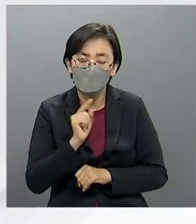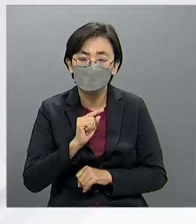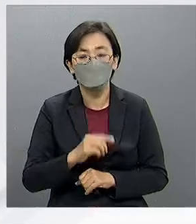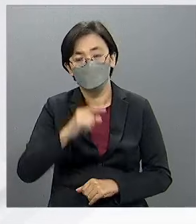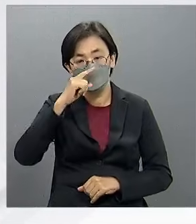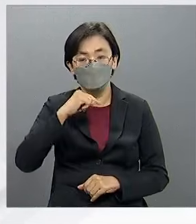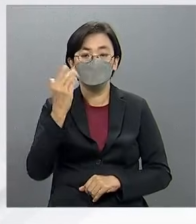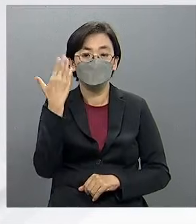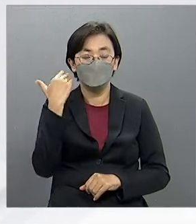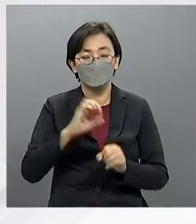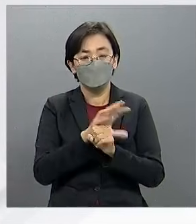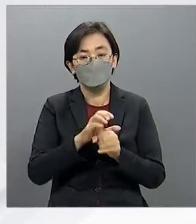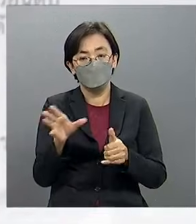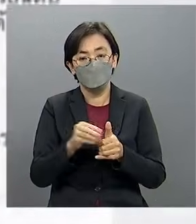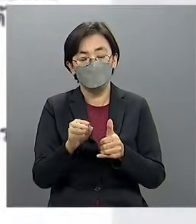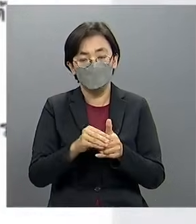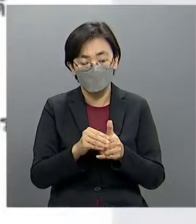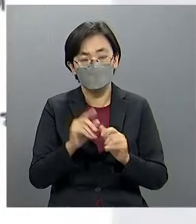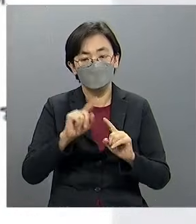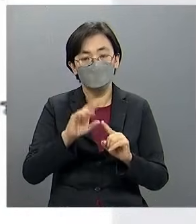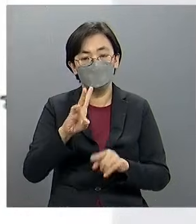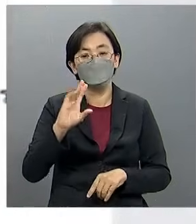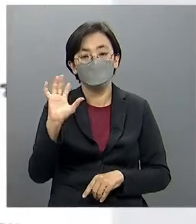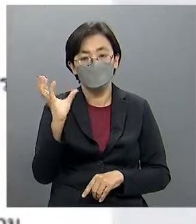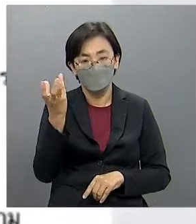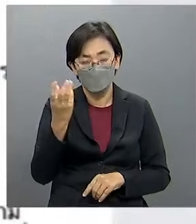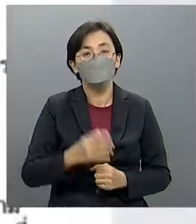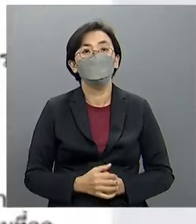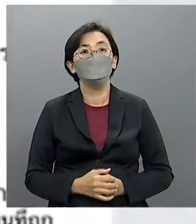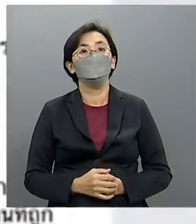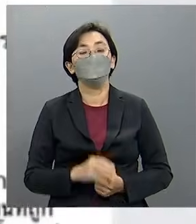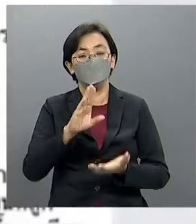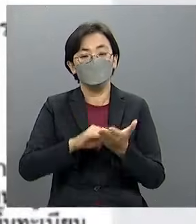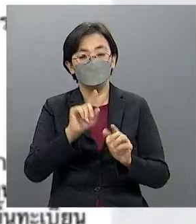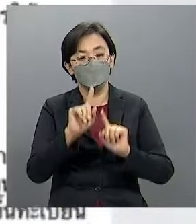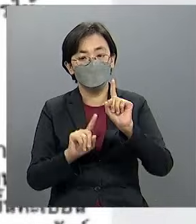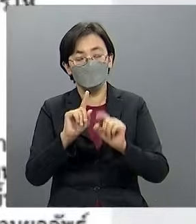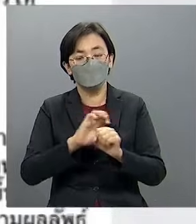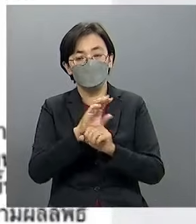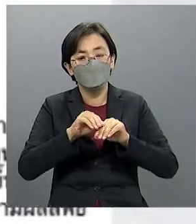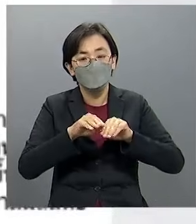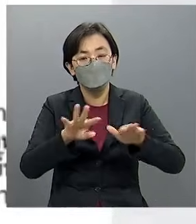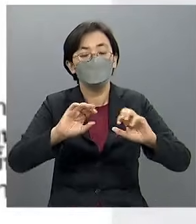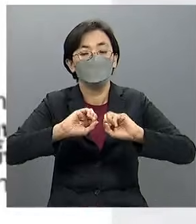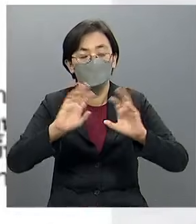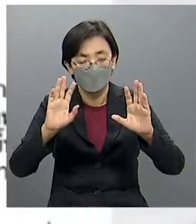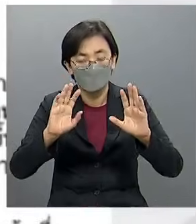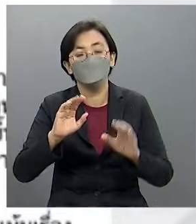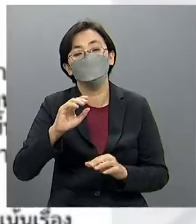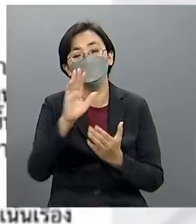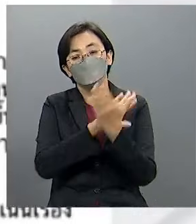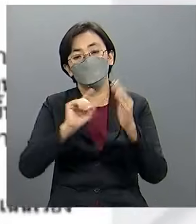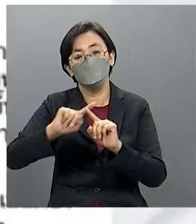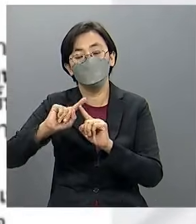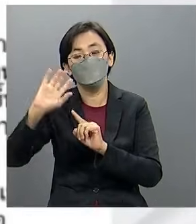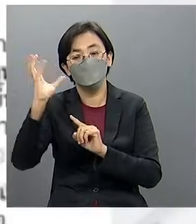เชื้อสูงเป็นอันดับ7ของโลกค่ะจากสถิติการระบาดขณะนี้เป็นที่ชัดเจนว่าตัวเลขทั่วโลกนั้นมีการระบาดในช่วง